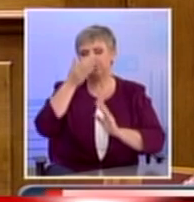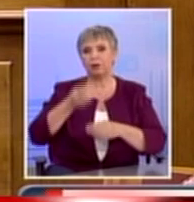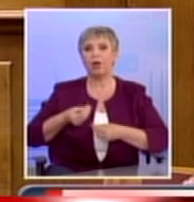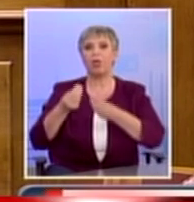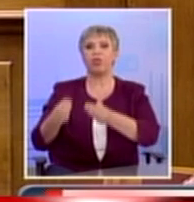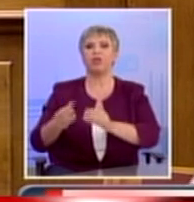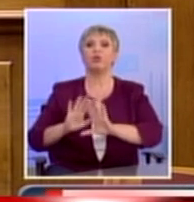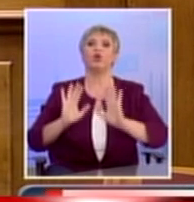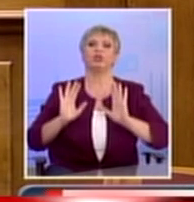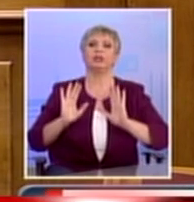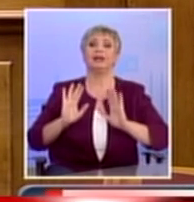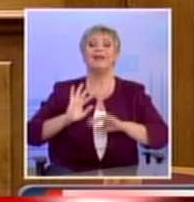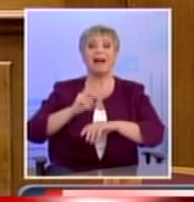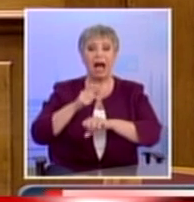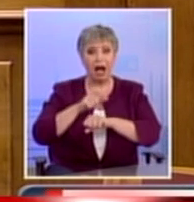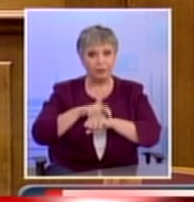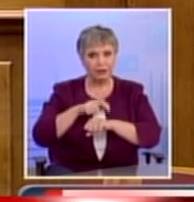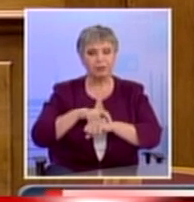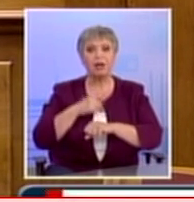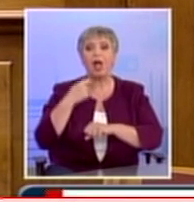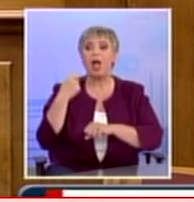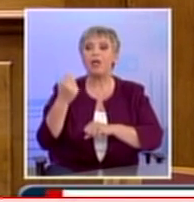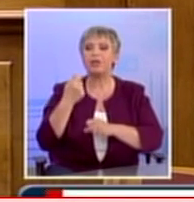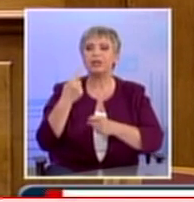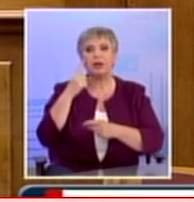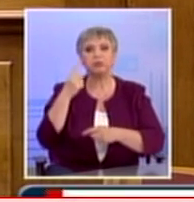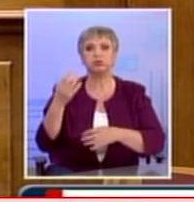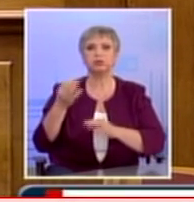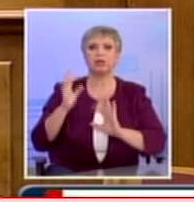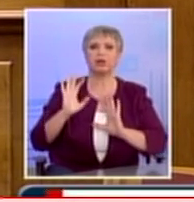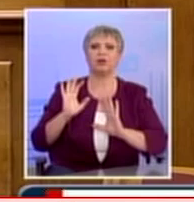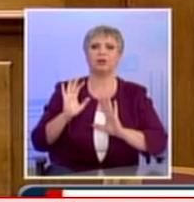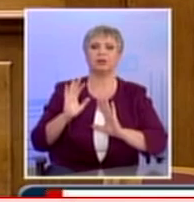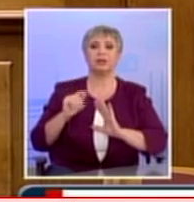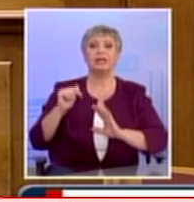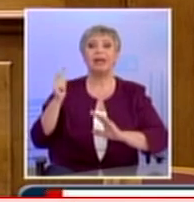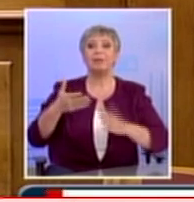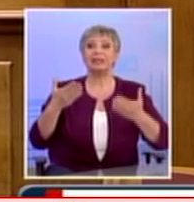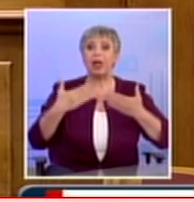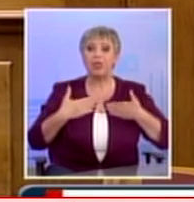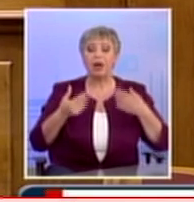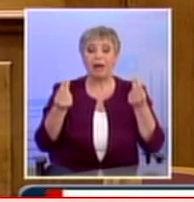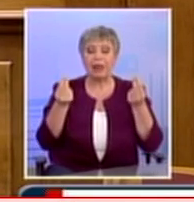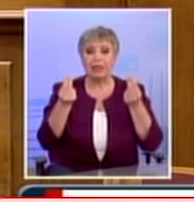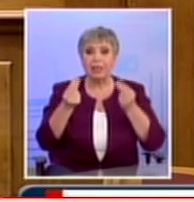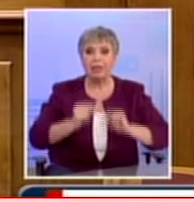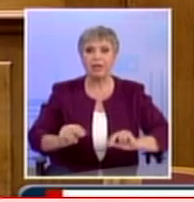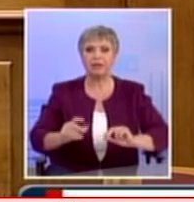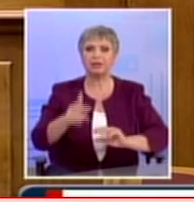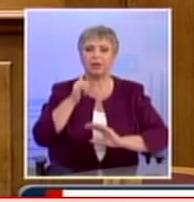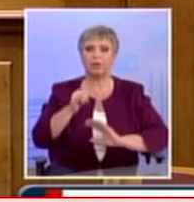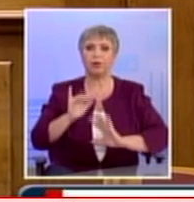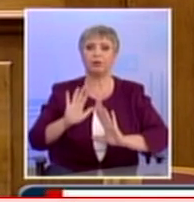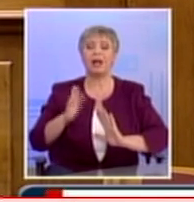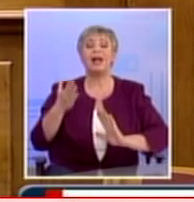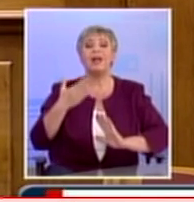Είναι ψήφος εθνικής συνεννόησης με σαφή εντολή για οριστική λύση και παραμονή της χώρας